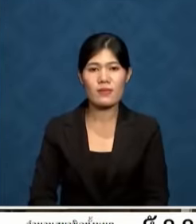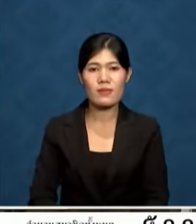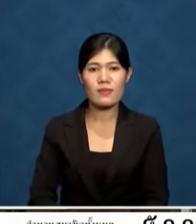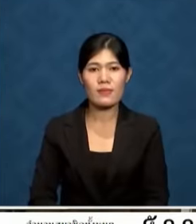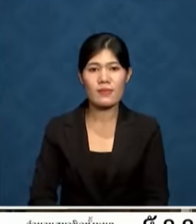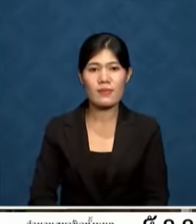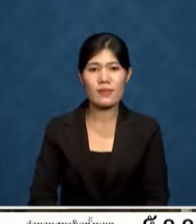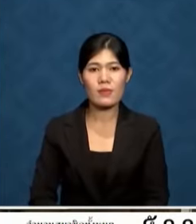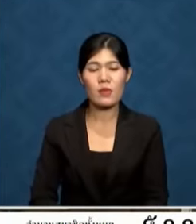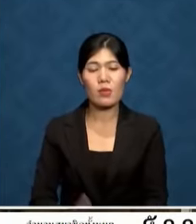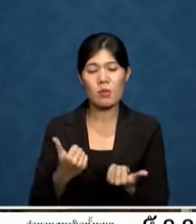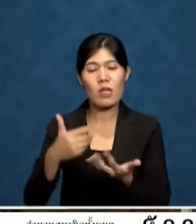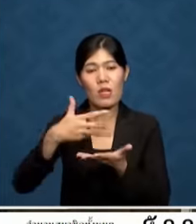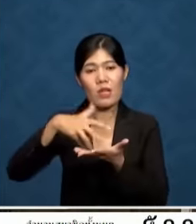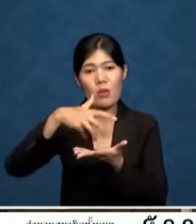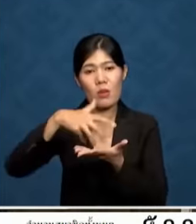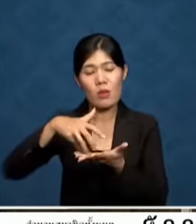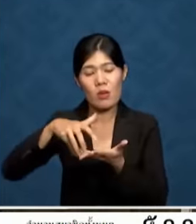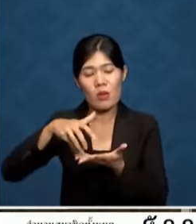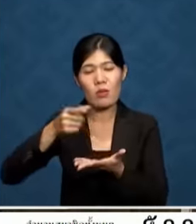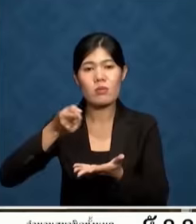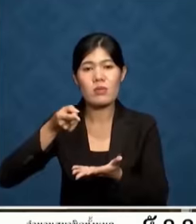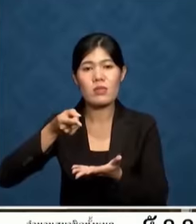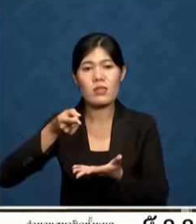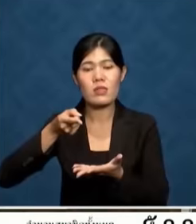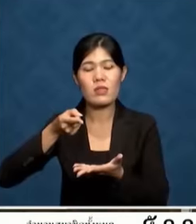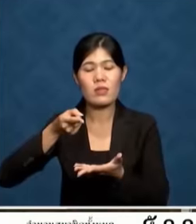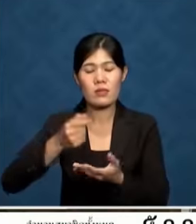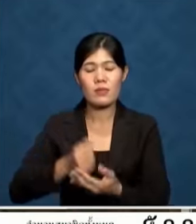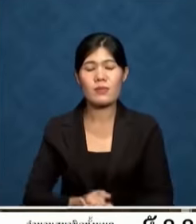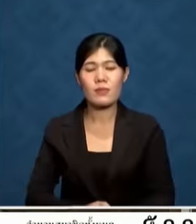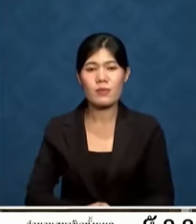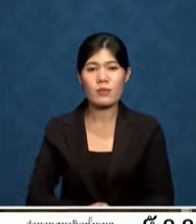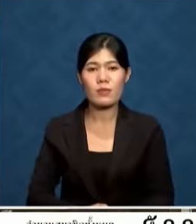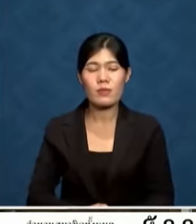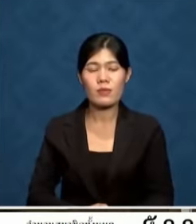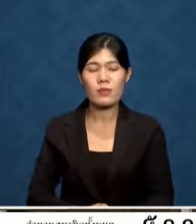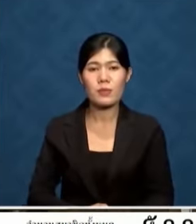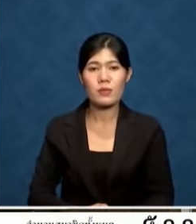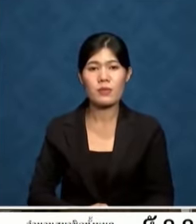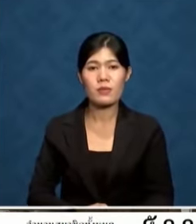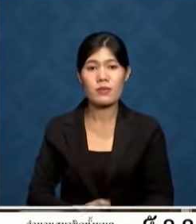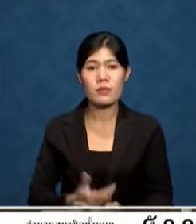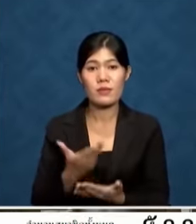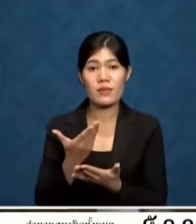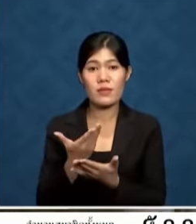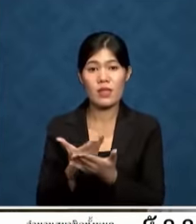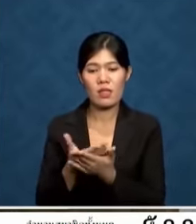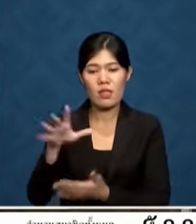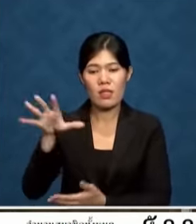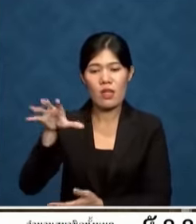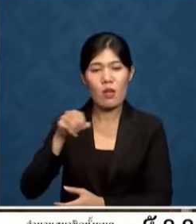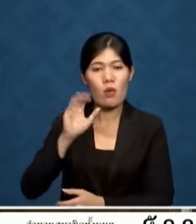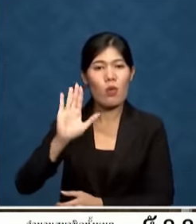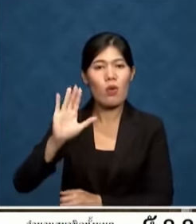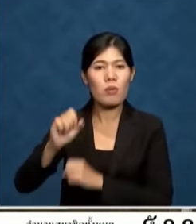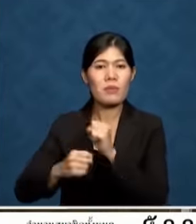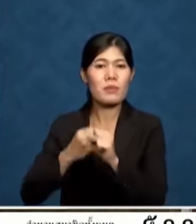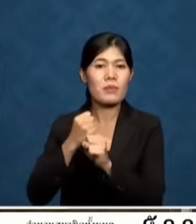จริงประการที่ 1และที่บอกว่าจะเอาจากงบประมาณปี